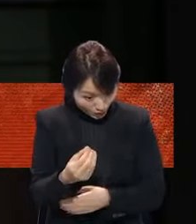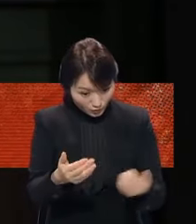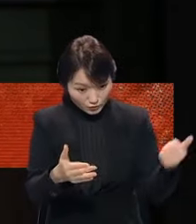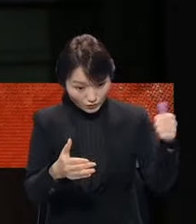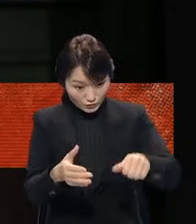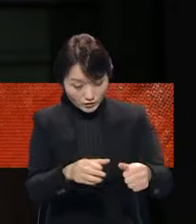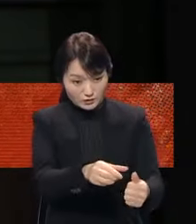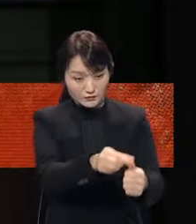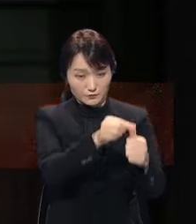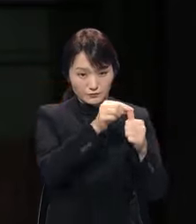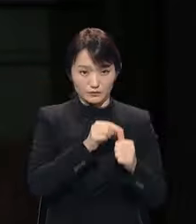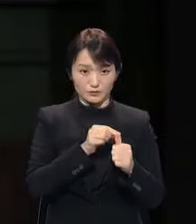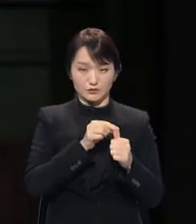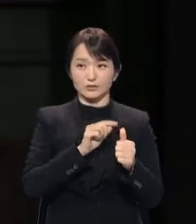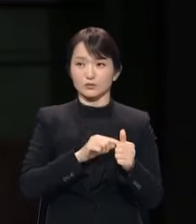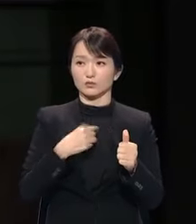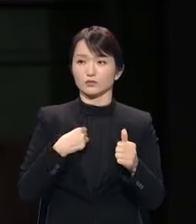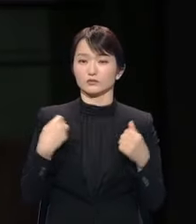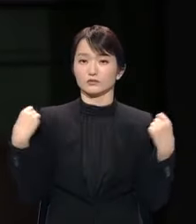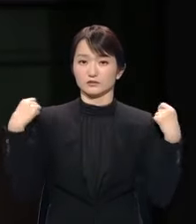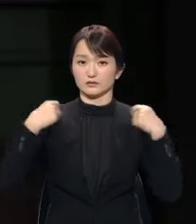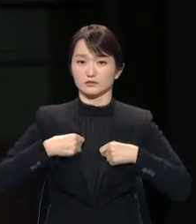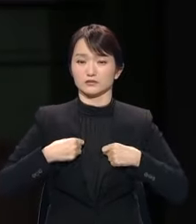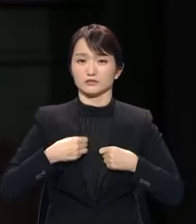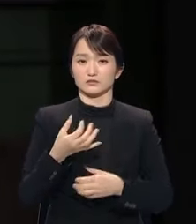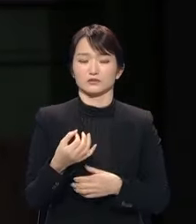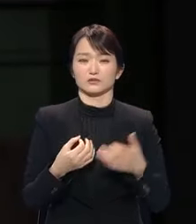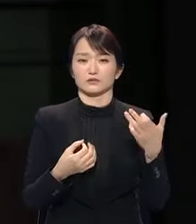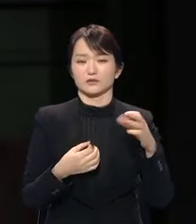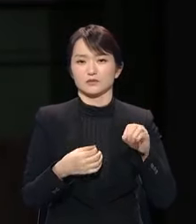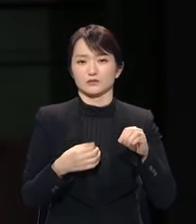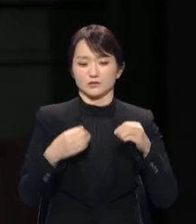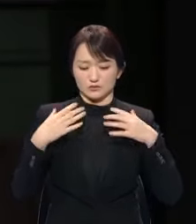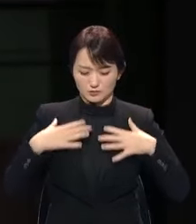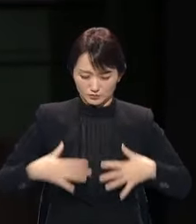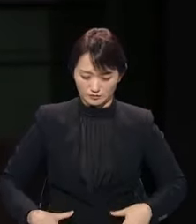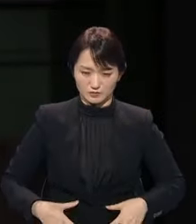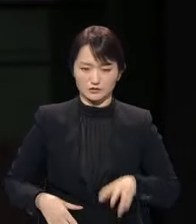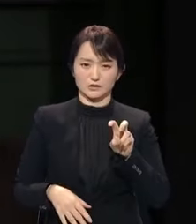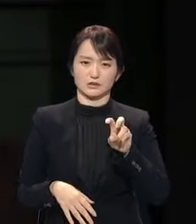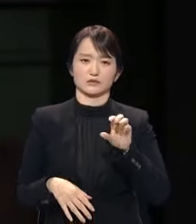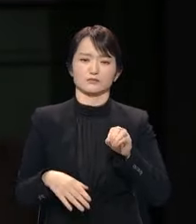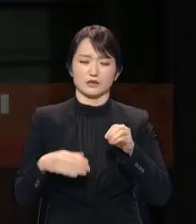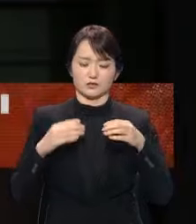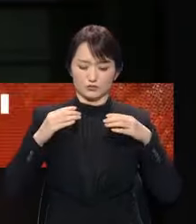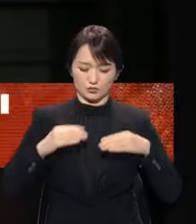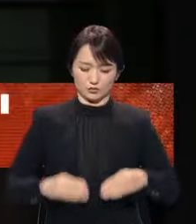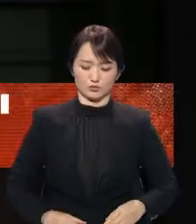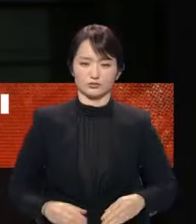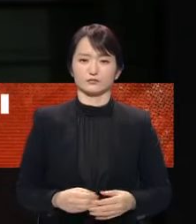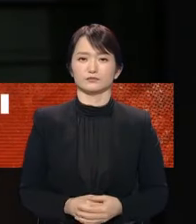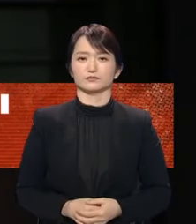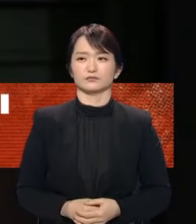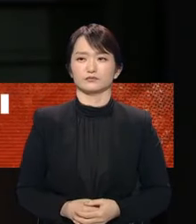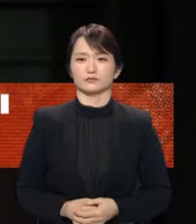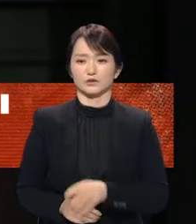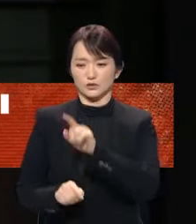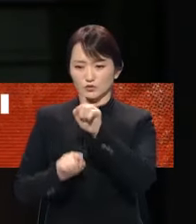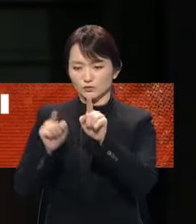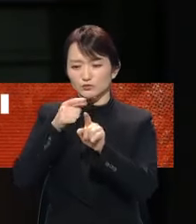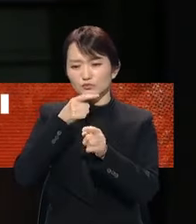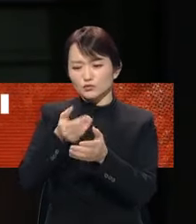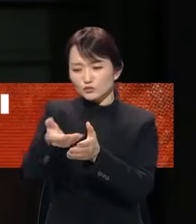그런데 저 마네킹이 입고 있던 게 일단 18만 원짜리 원피스 그리고 20만 원짜리 코트였거든요. 그런데 분수대 물이다 보니까 저게